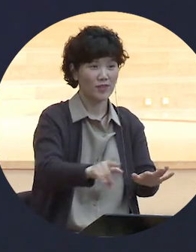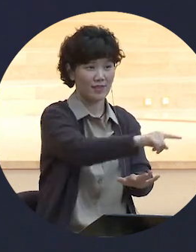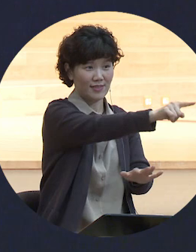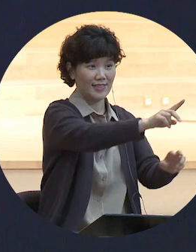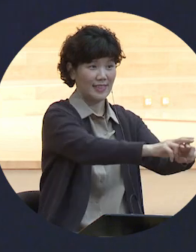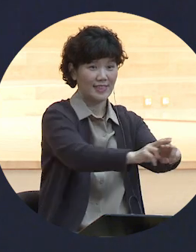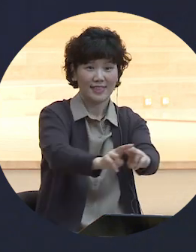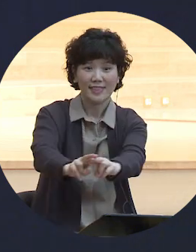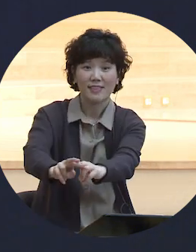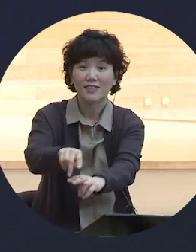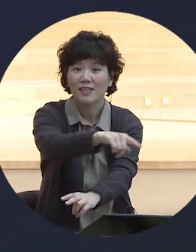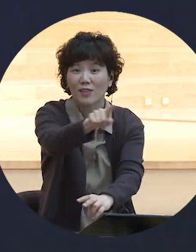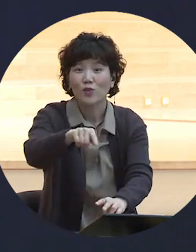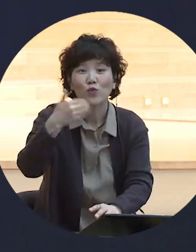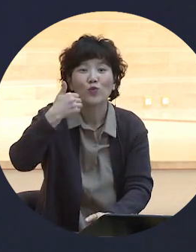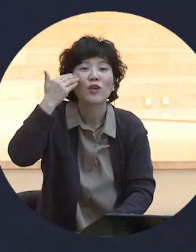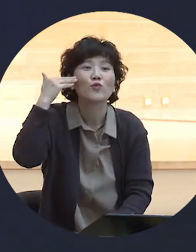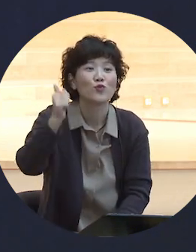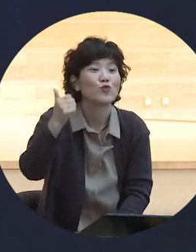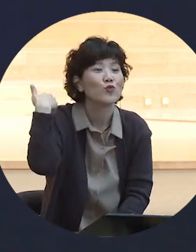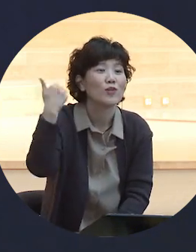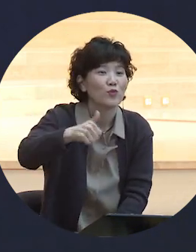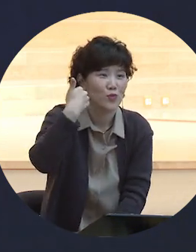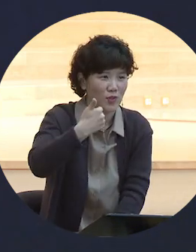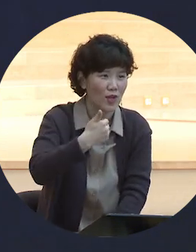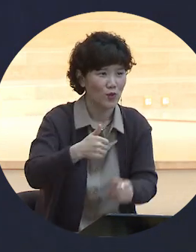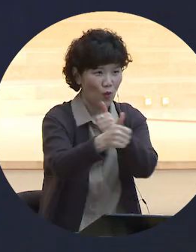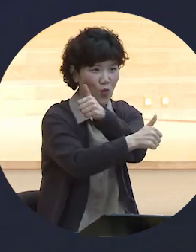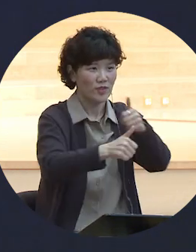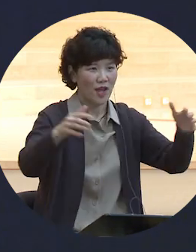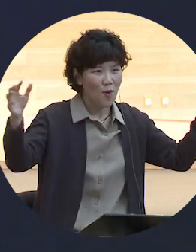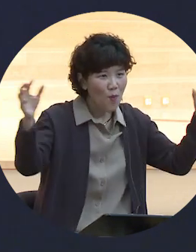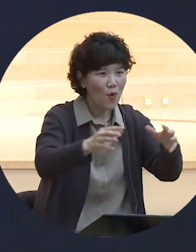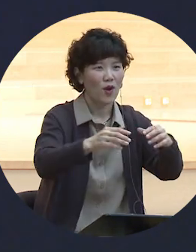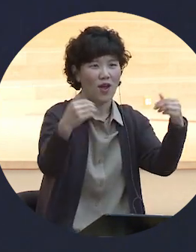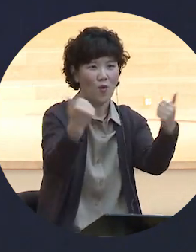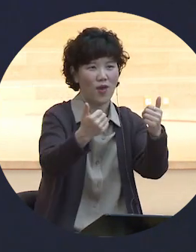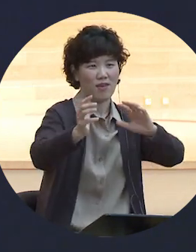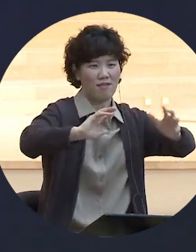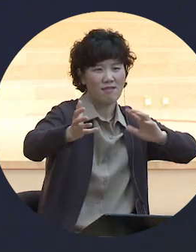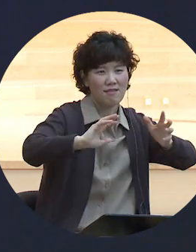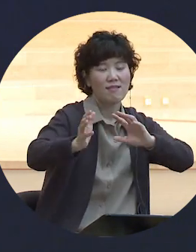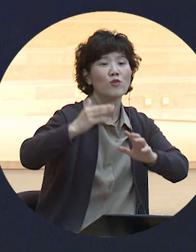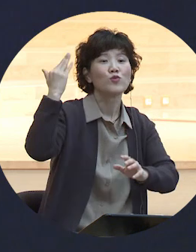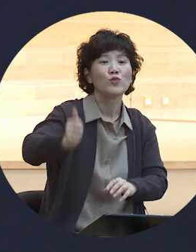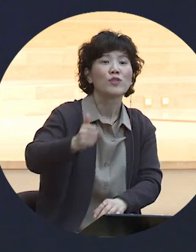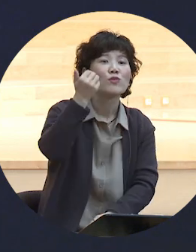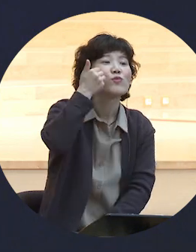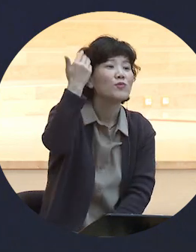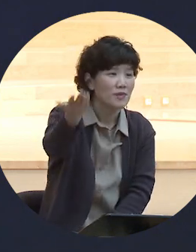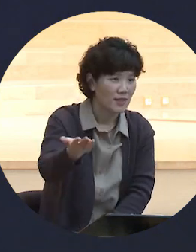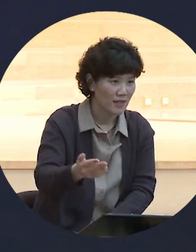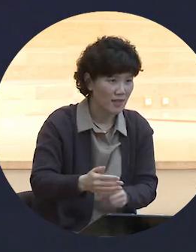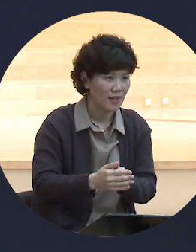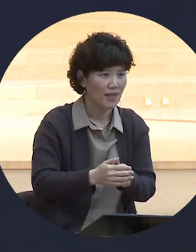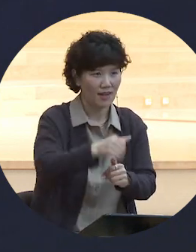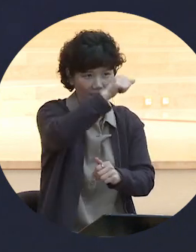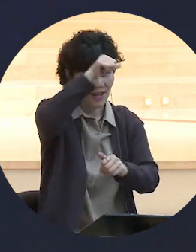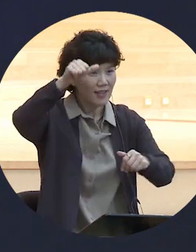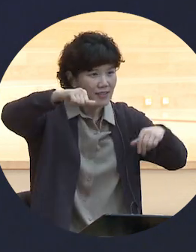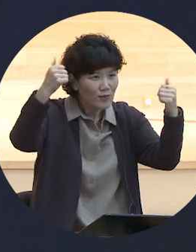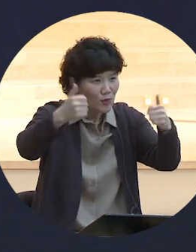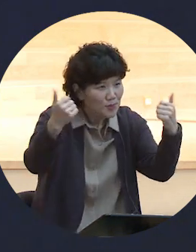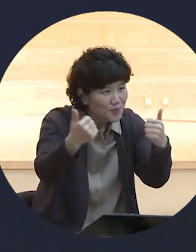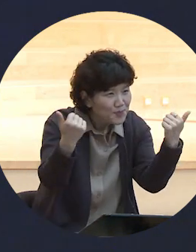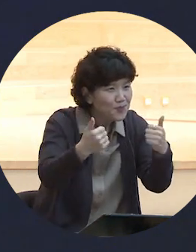누가 주인이냐는 거예요. 교육자들이 함께 모였습니다. 교육자 회의로 모였습니다. 누가 주인이냐는 거죠. 당의 장로님들이